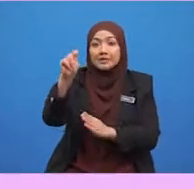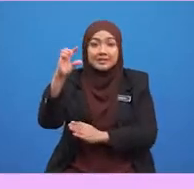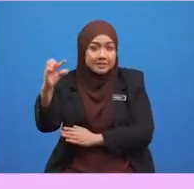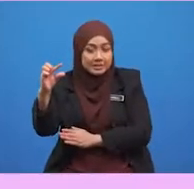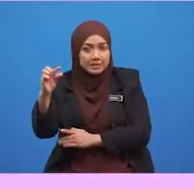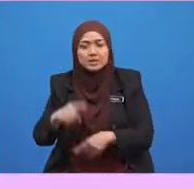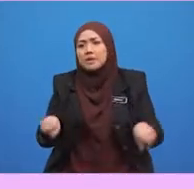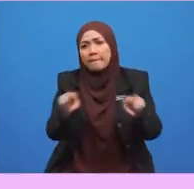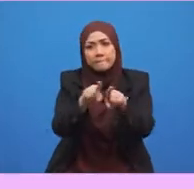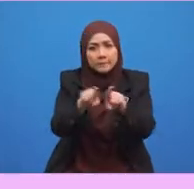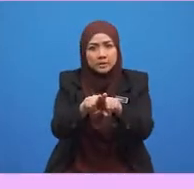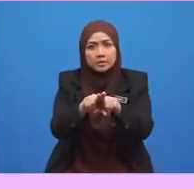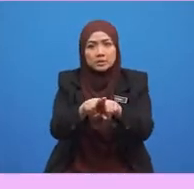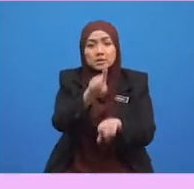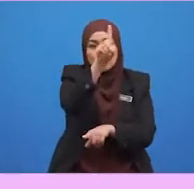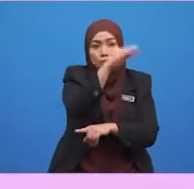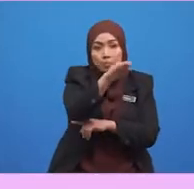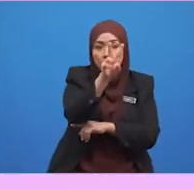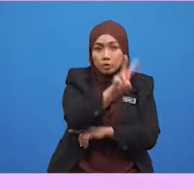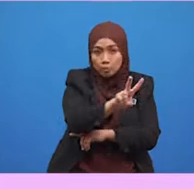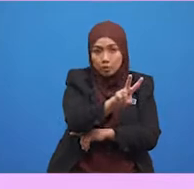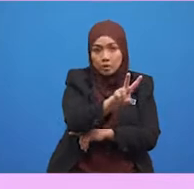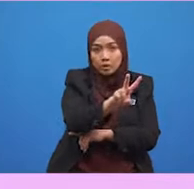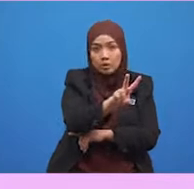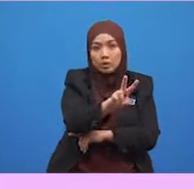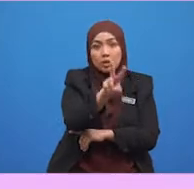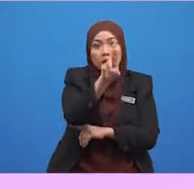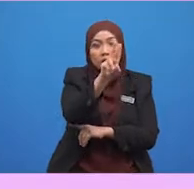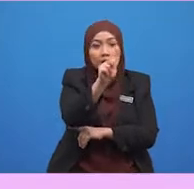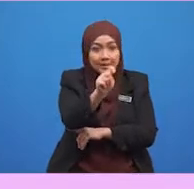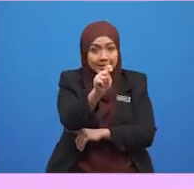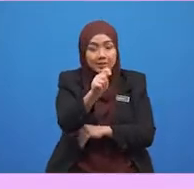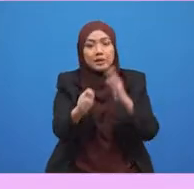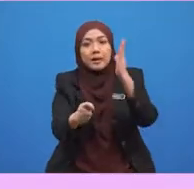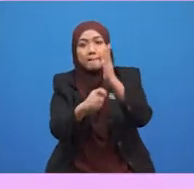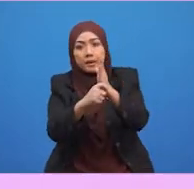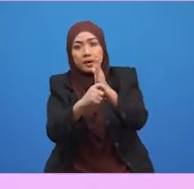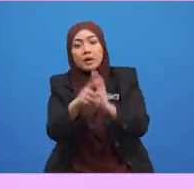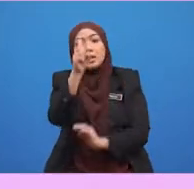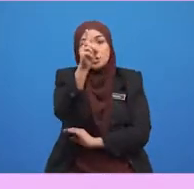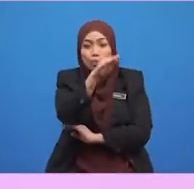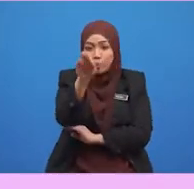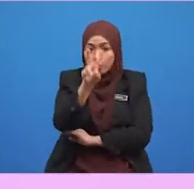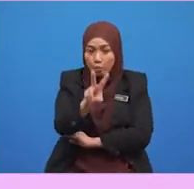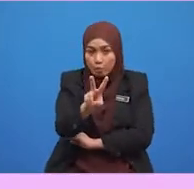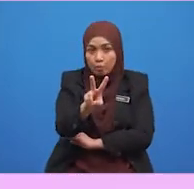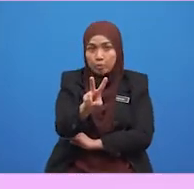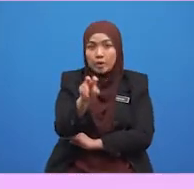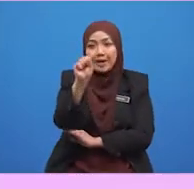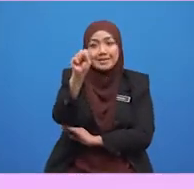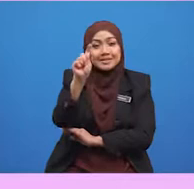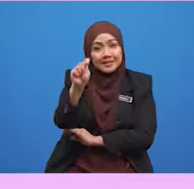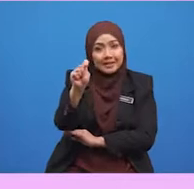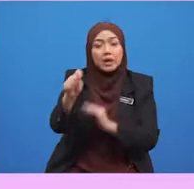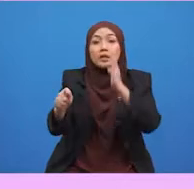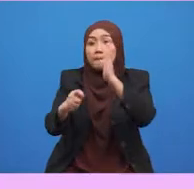FTG sama dengan 1 per 2 RT tambah 1 per 2